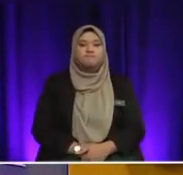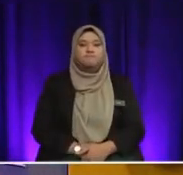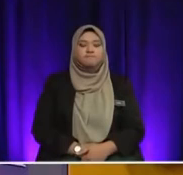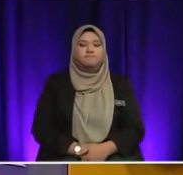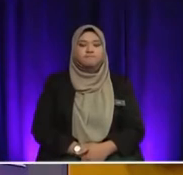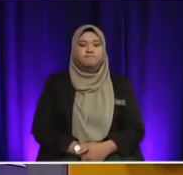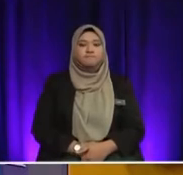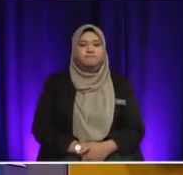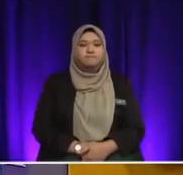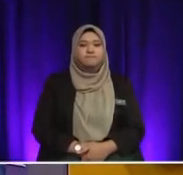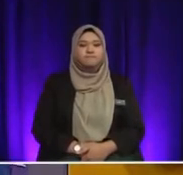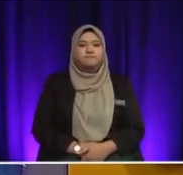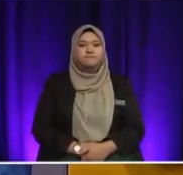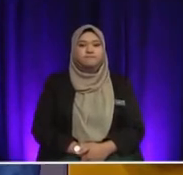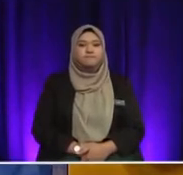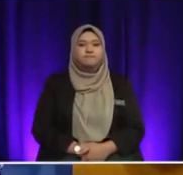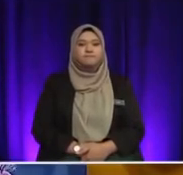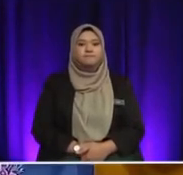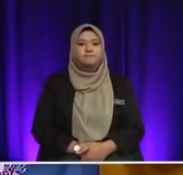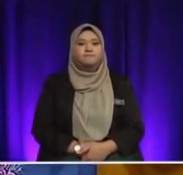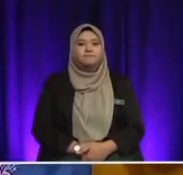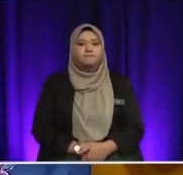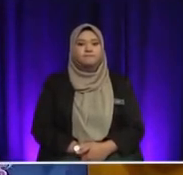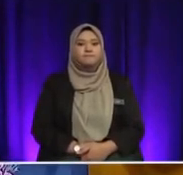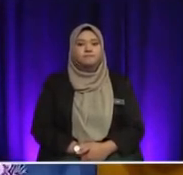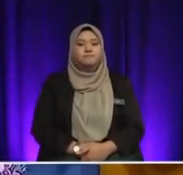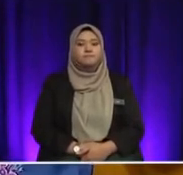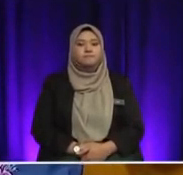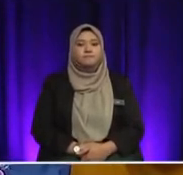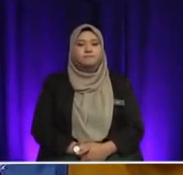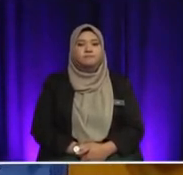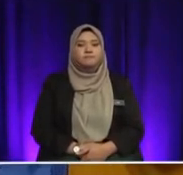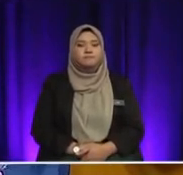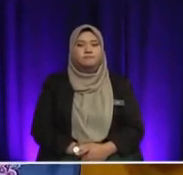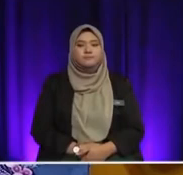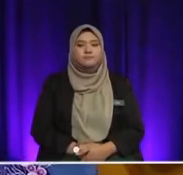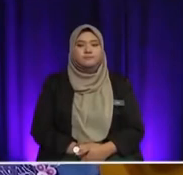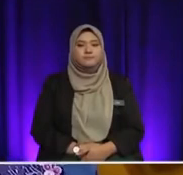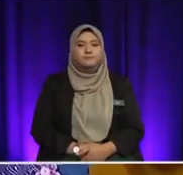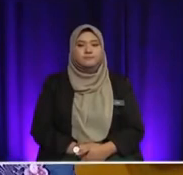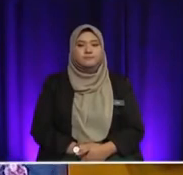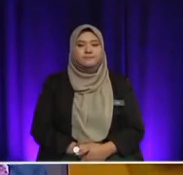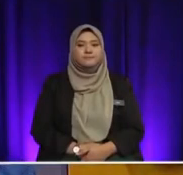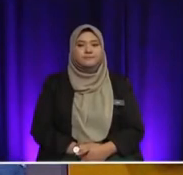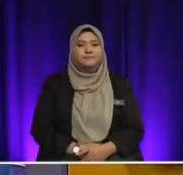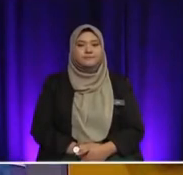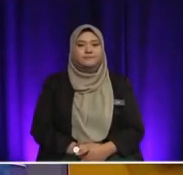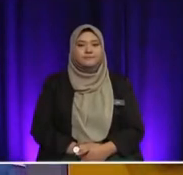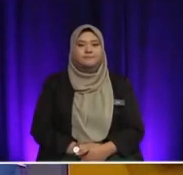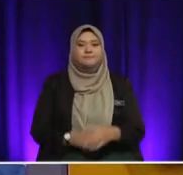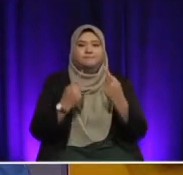Untuk bantulah, untuk tutup sikit. Okey. So Ilya, tolong jawab. Silakan. Yang